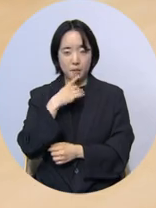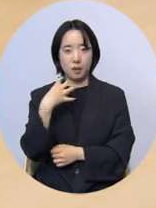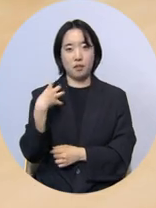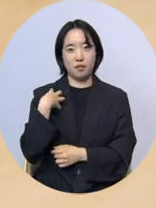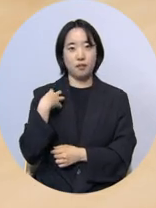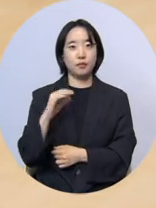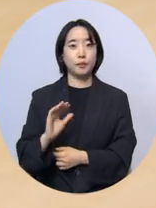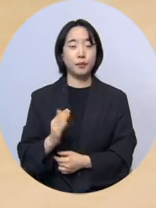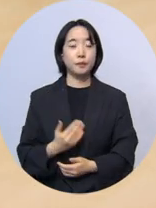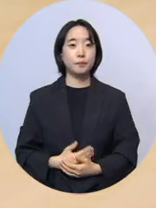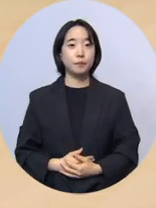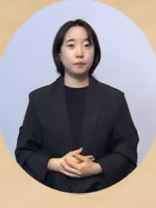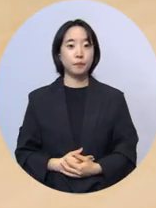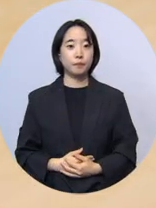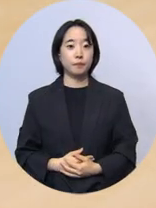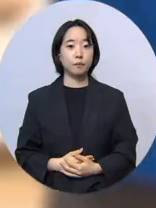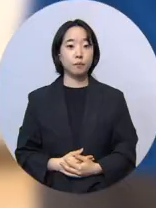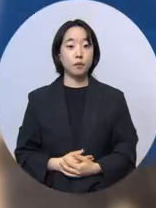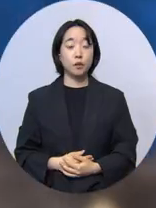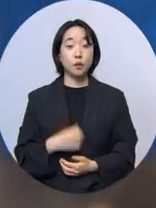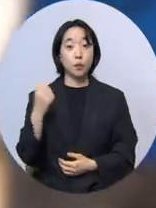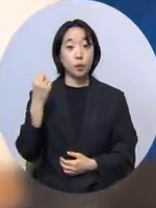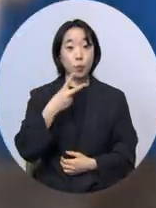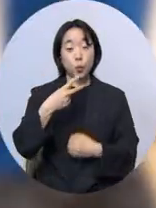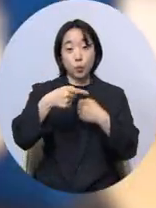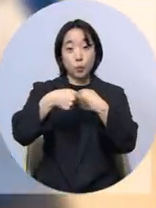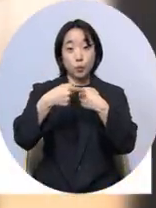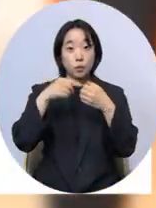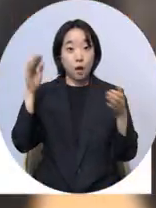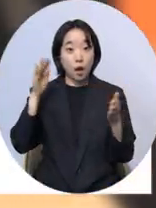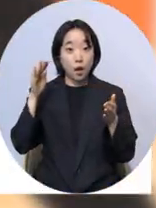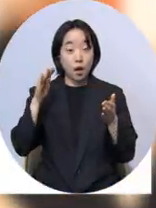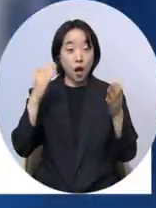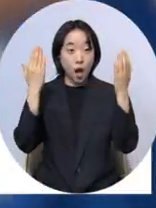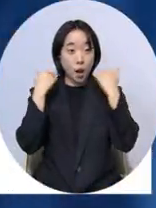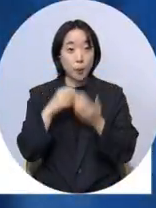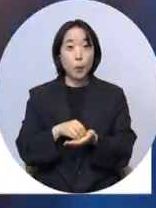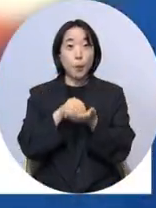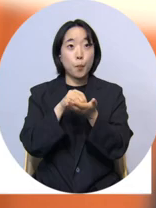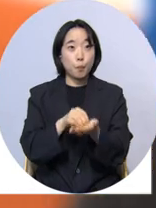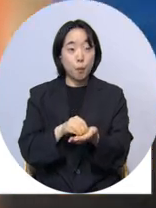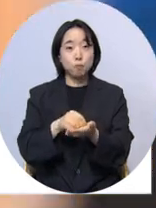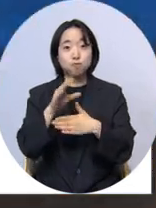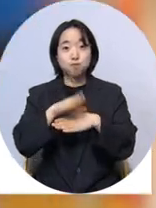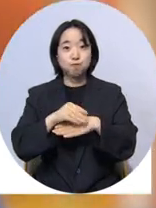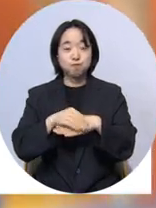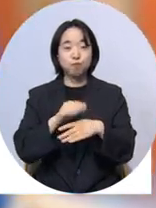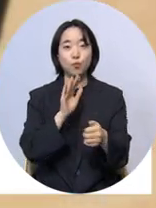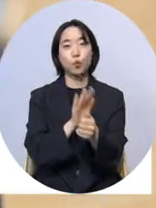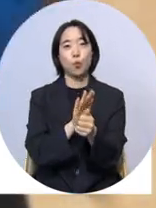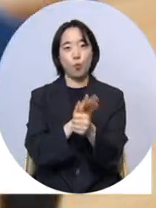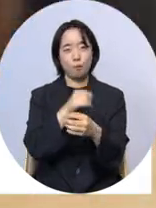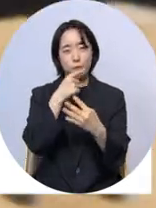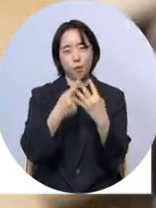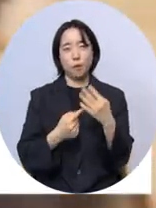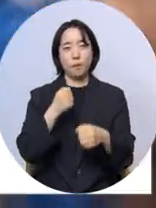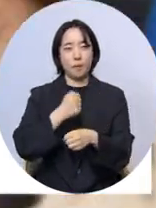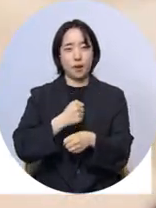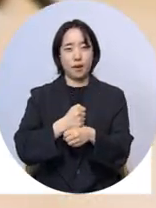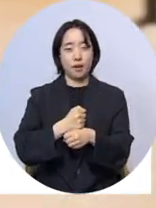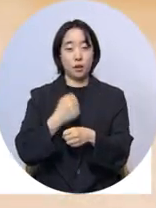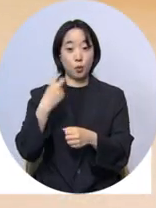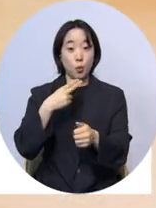함께 초등학교 1학년생의 학교생활 적응을 돕기 위한 맞춤 프로그램을 제공하고 3만 5천여 명 규모의 강사